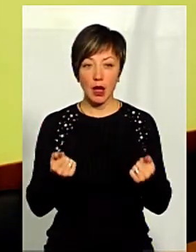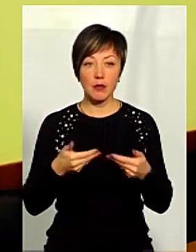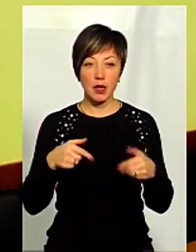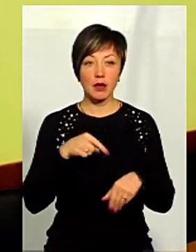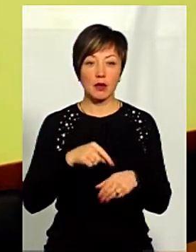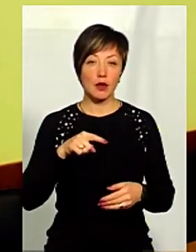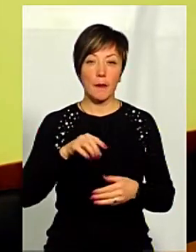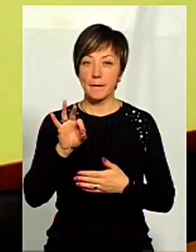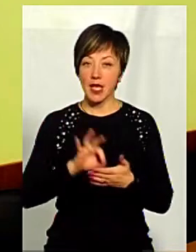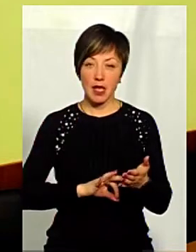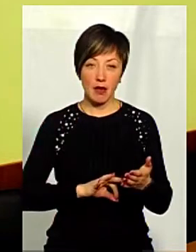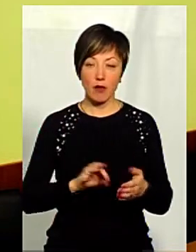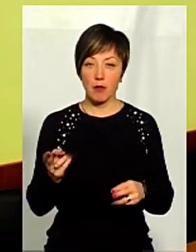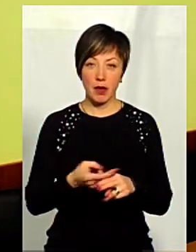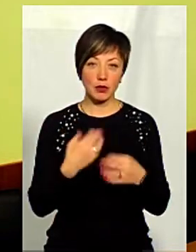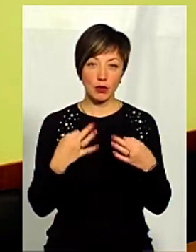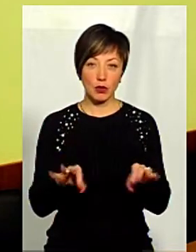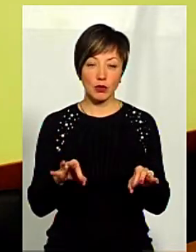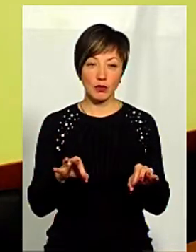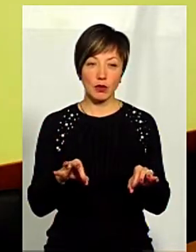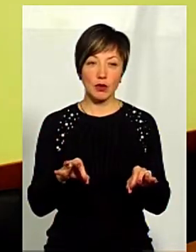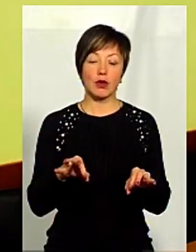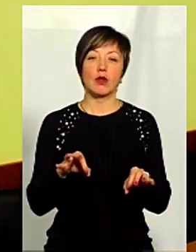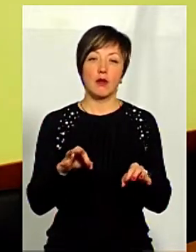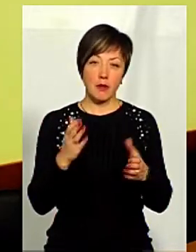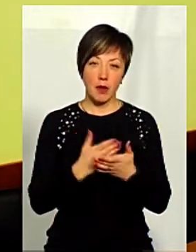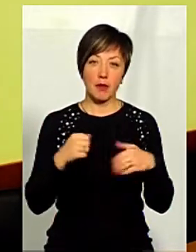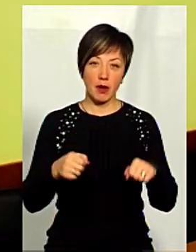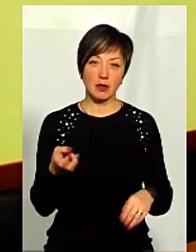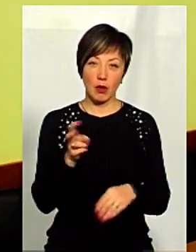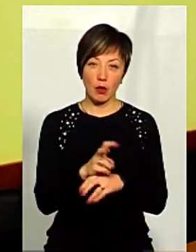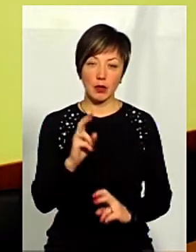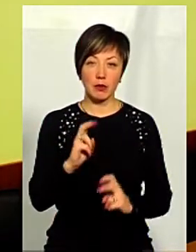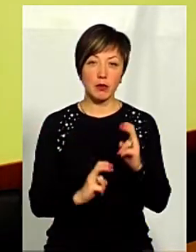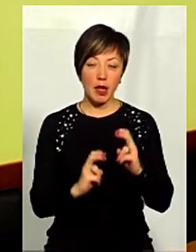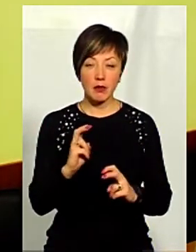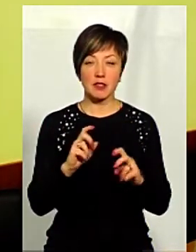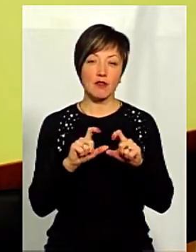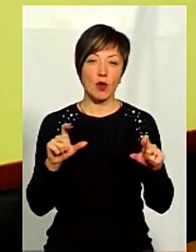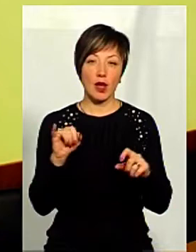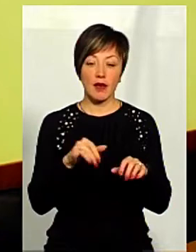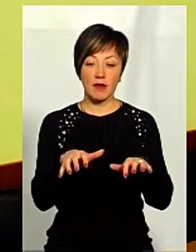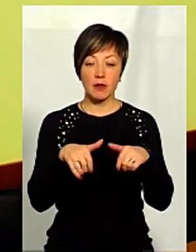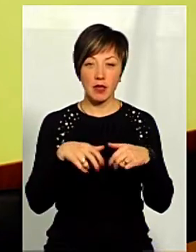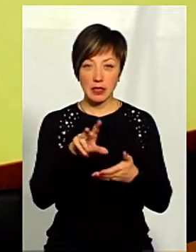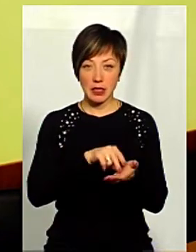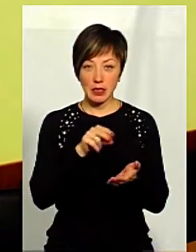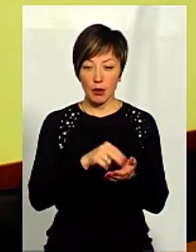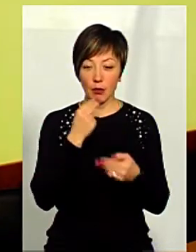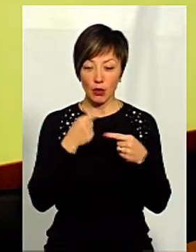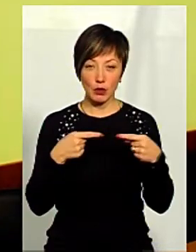реагуємо миттєво. Без дозволу оператору ринку ми маємо право заходити на підприємство і відбирати ті зразки